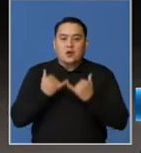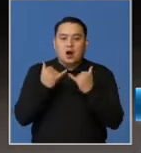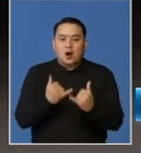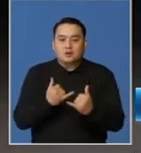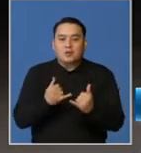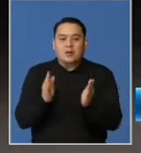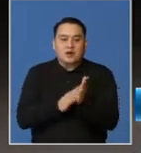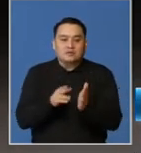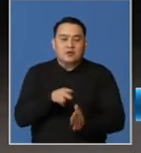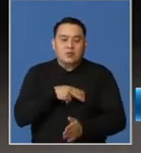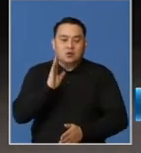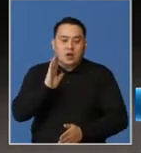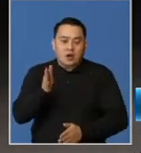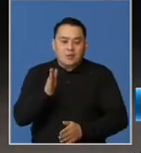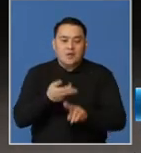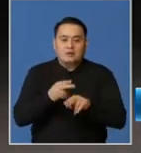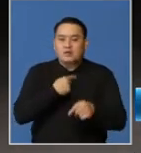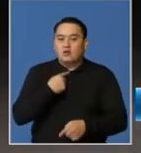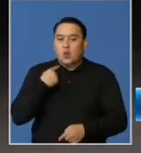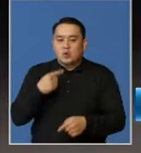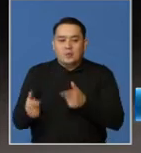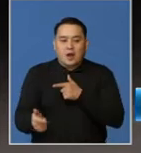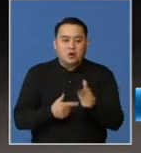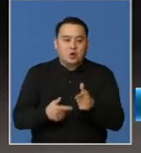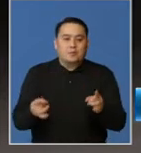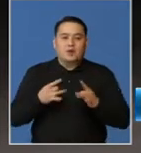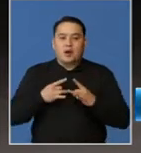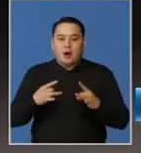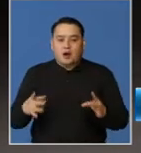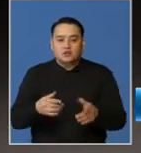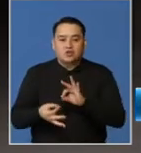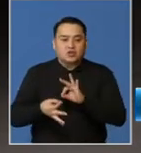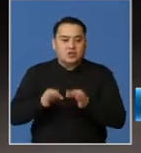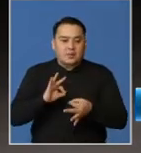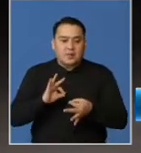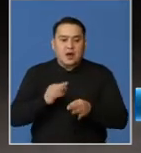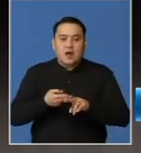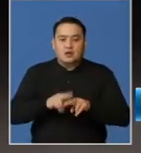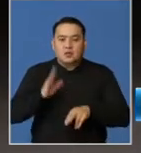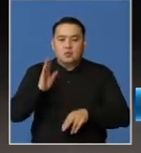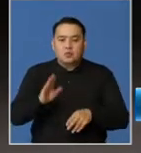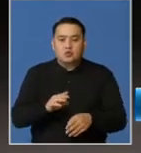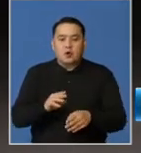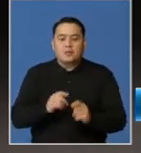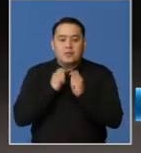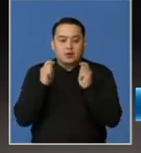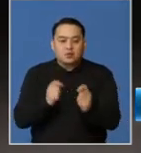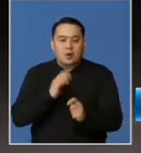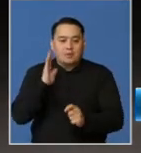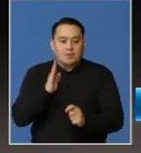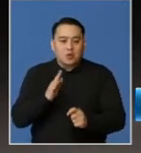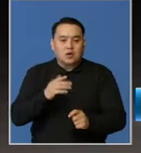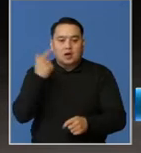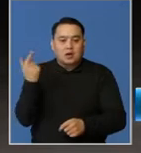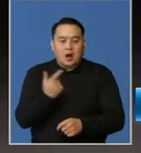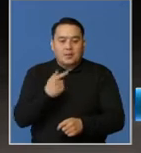края Амандык Баталов. В целом Талдыкурган в этом году подготовился к предстоящему празднику тщательно. И это будет вознаграждено по достоинству. Помимо